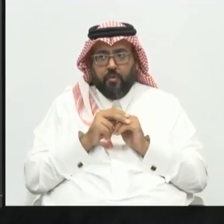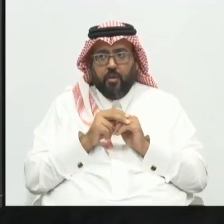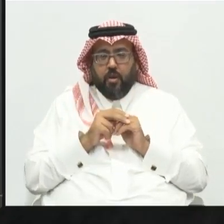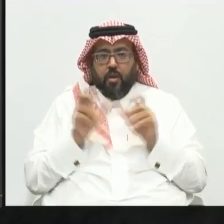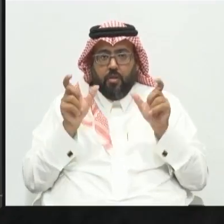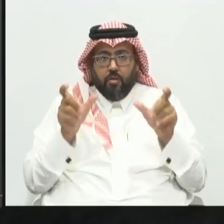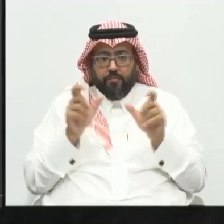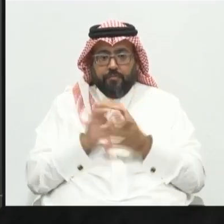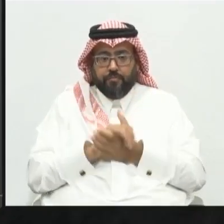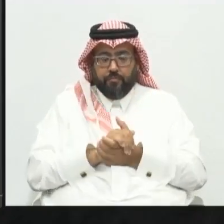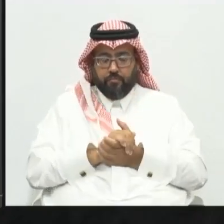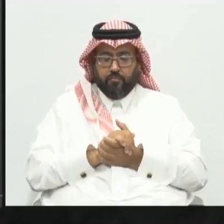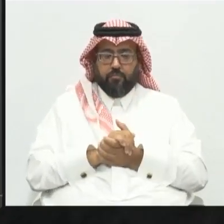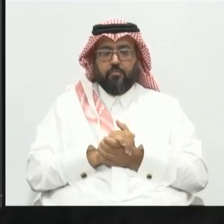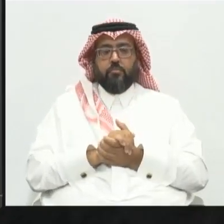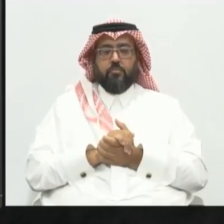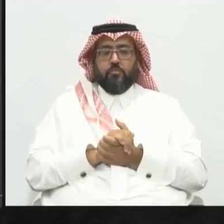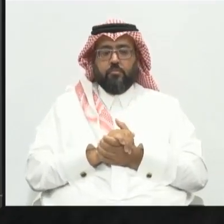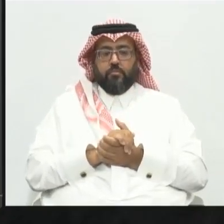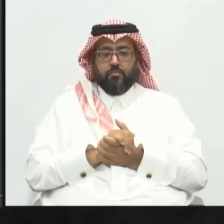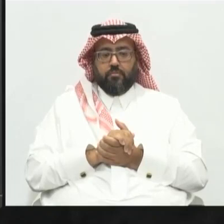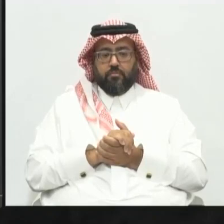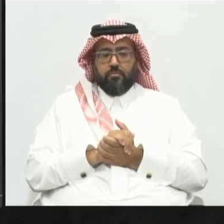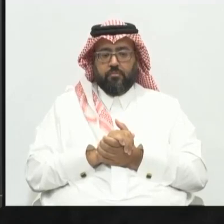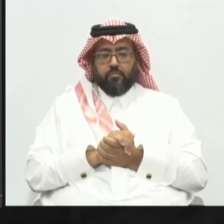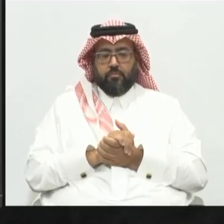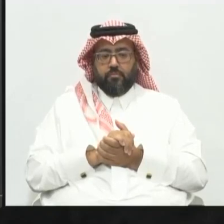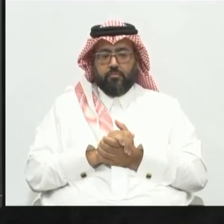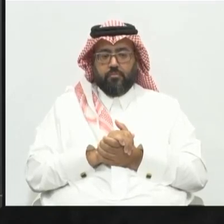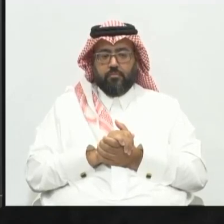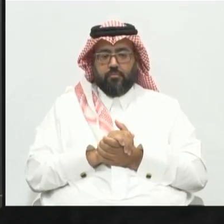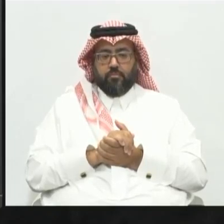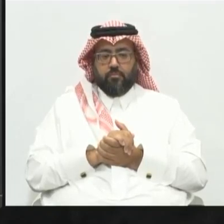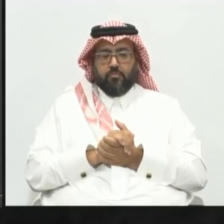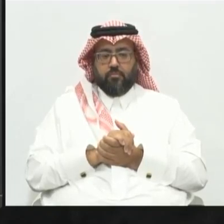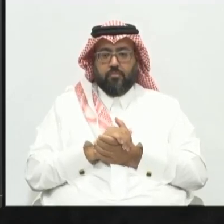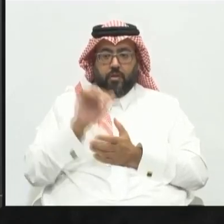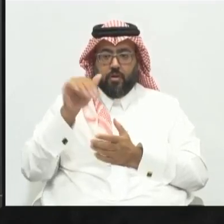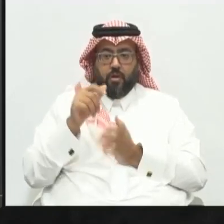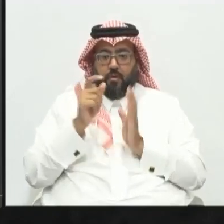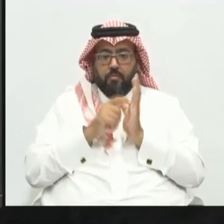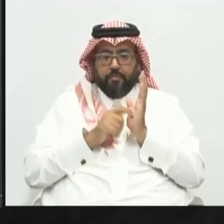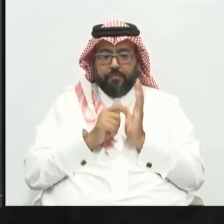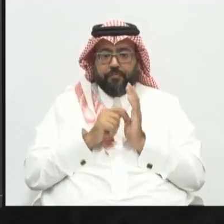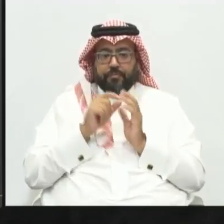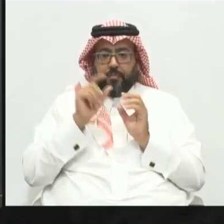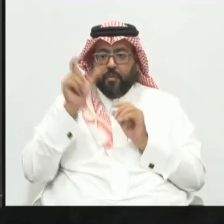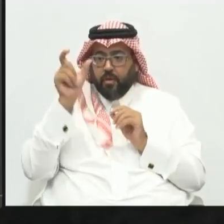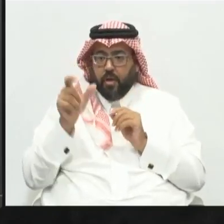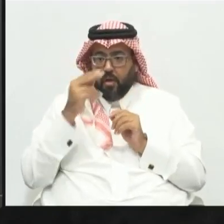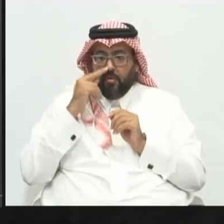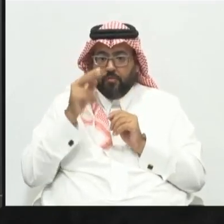من التعريف بالقاعده القانونيه اولا لاحظ معي انه اتى المنظم ولم يذكر شخصا